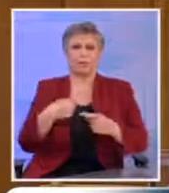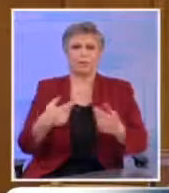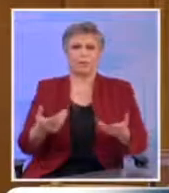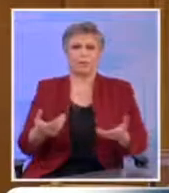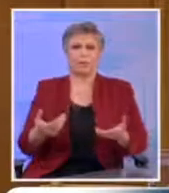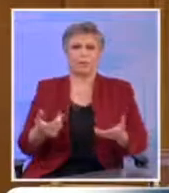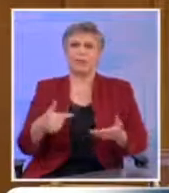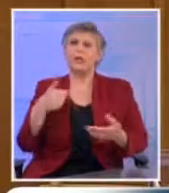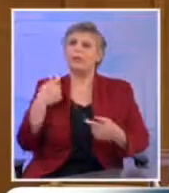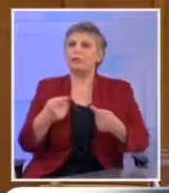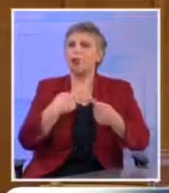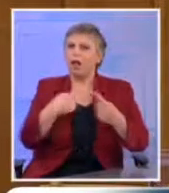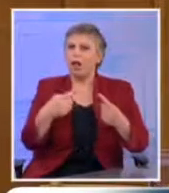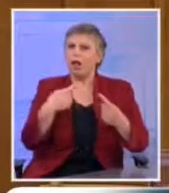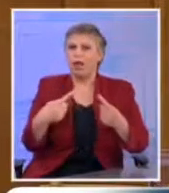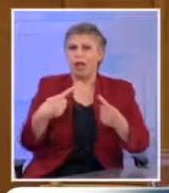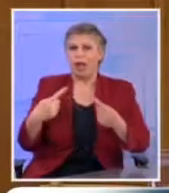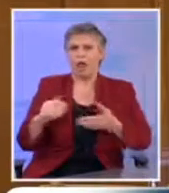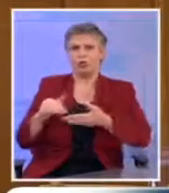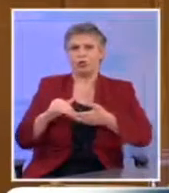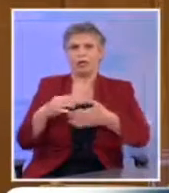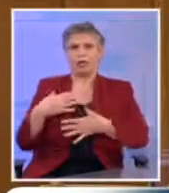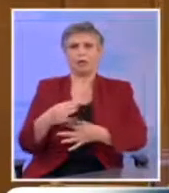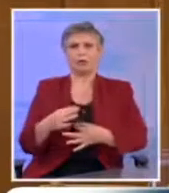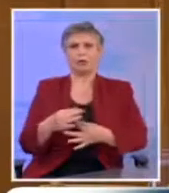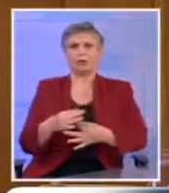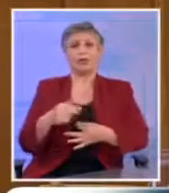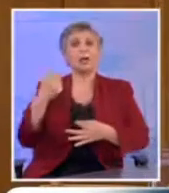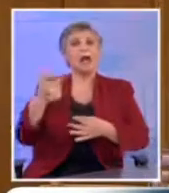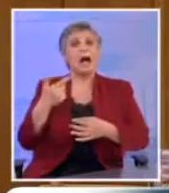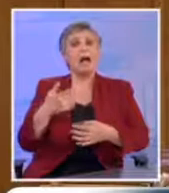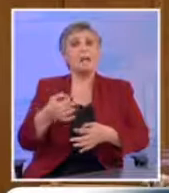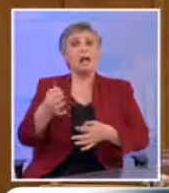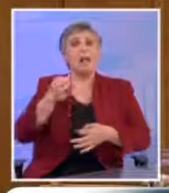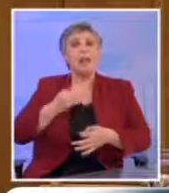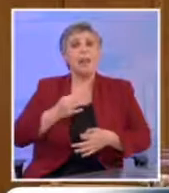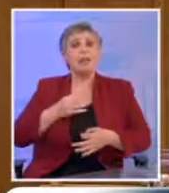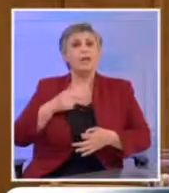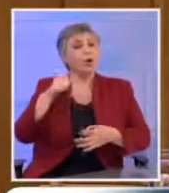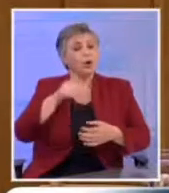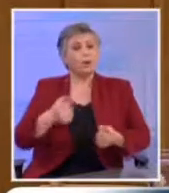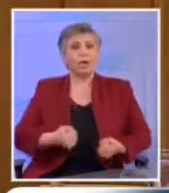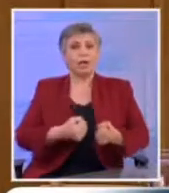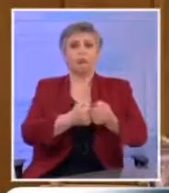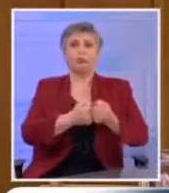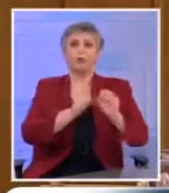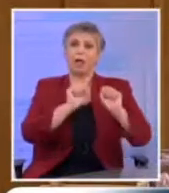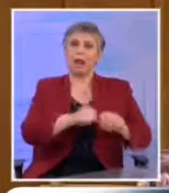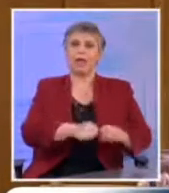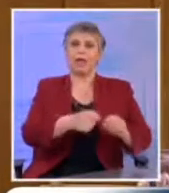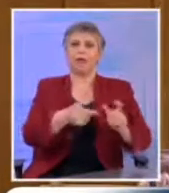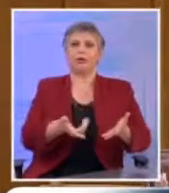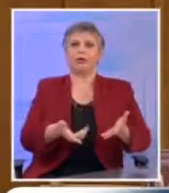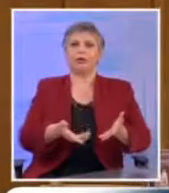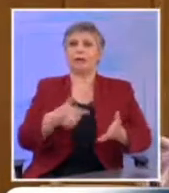από διαφορετικές αφετηρίες να στηρίζουν το νομοσχέδιο. Τι είναι όλοι τούτοι, Σιριζέοι,